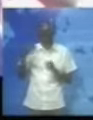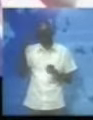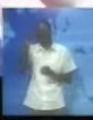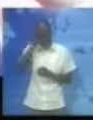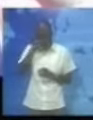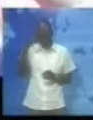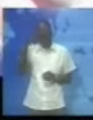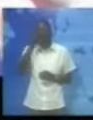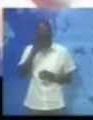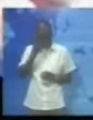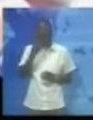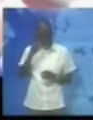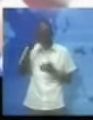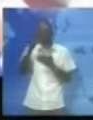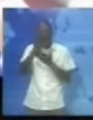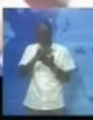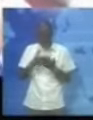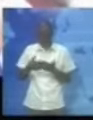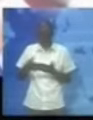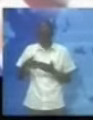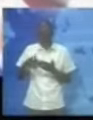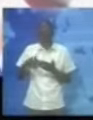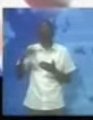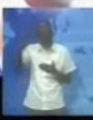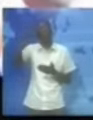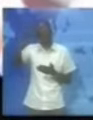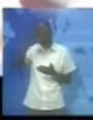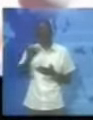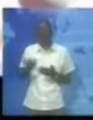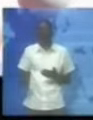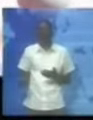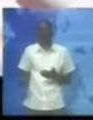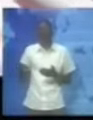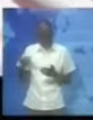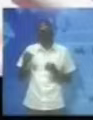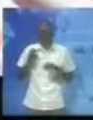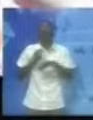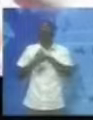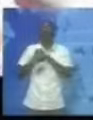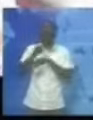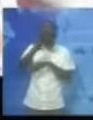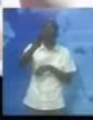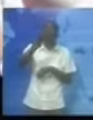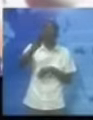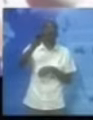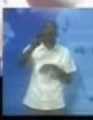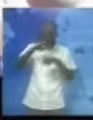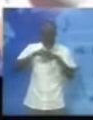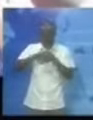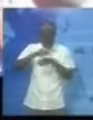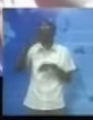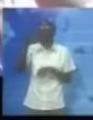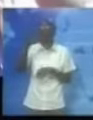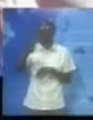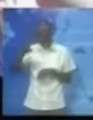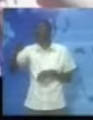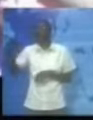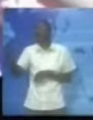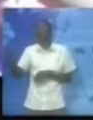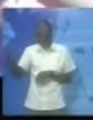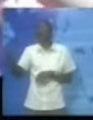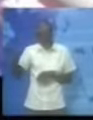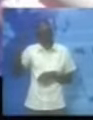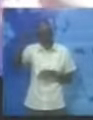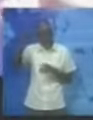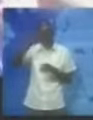Lorsqu'elles montrent une certaine réticence et les envoient sur deux autres